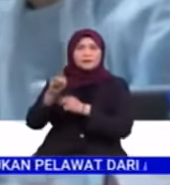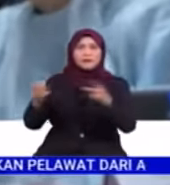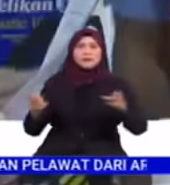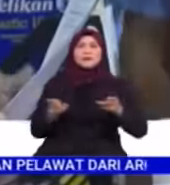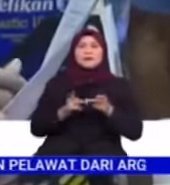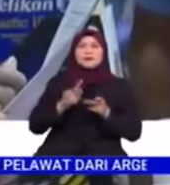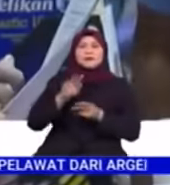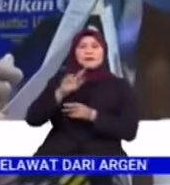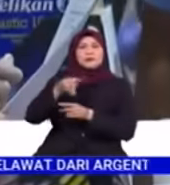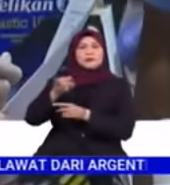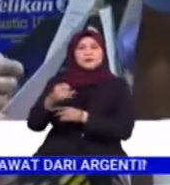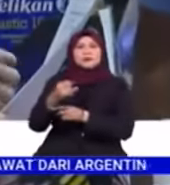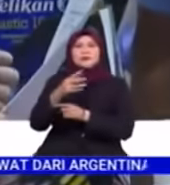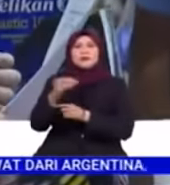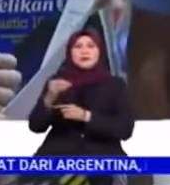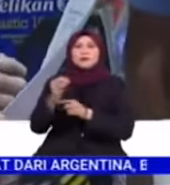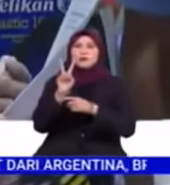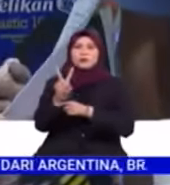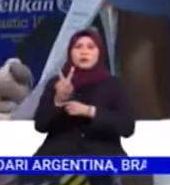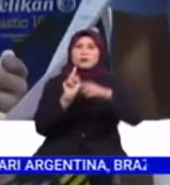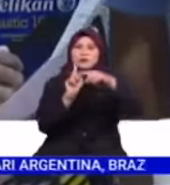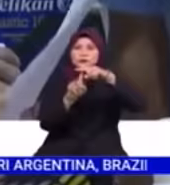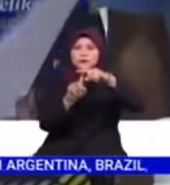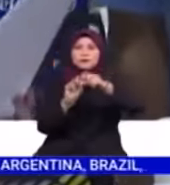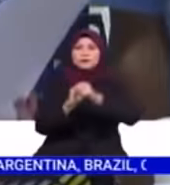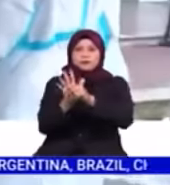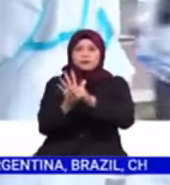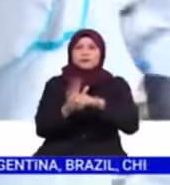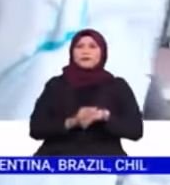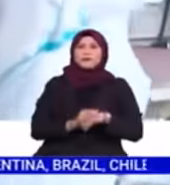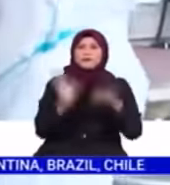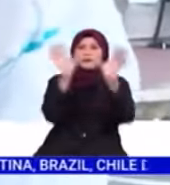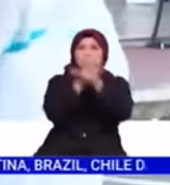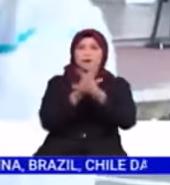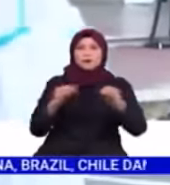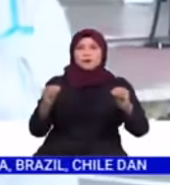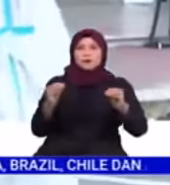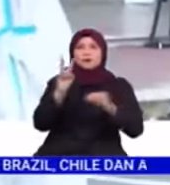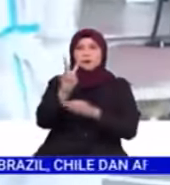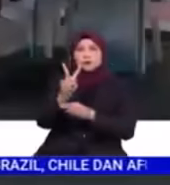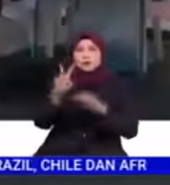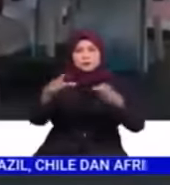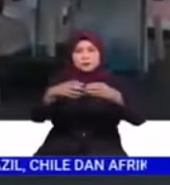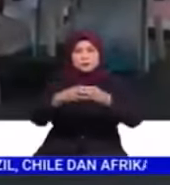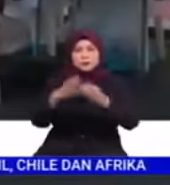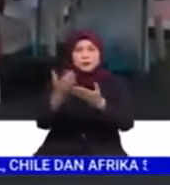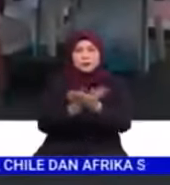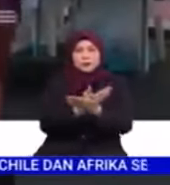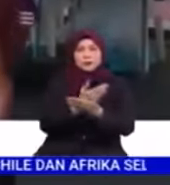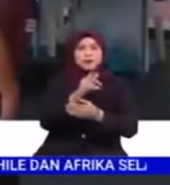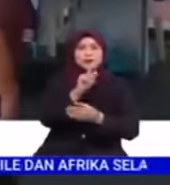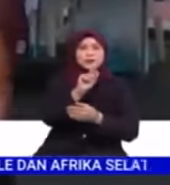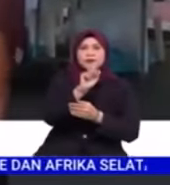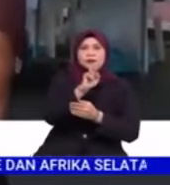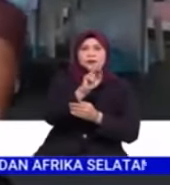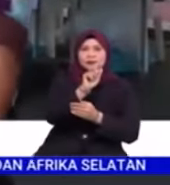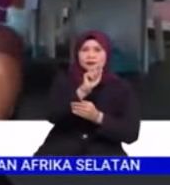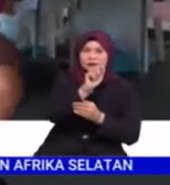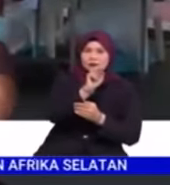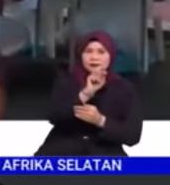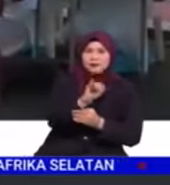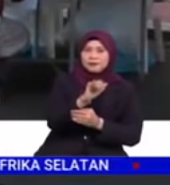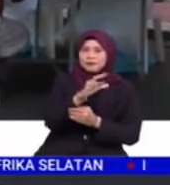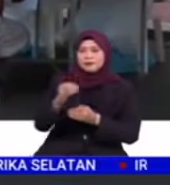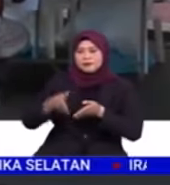apabila 20cc positif dikesan jerawat sudah mencatatkan dua klaster baru yaitu cluster avani dan